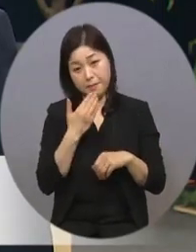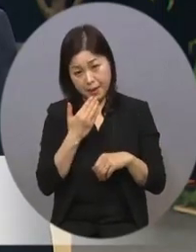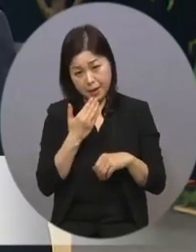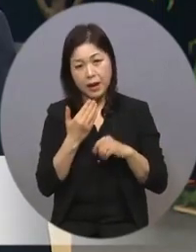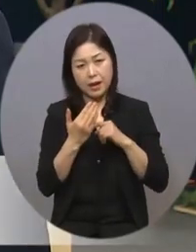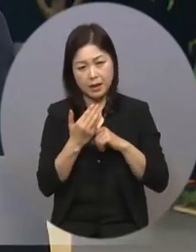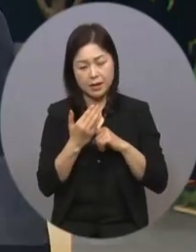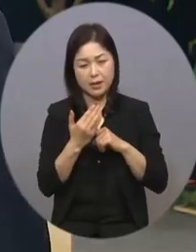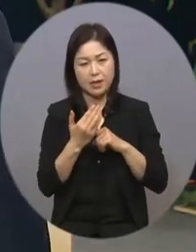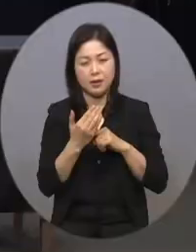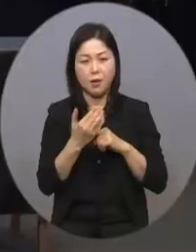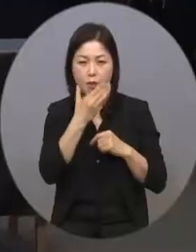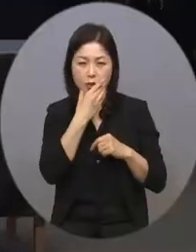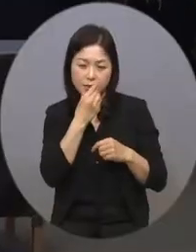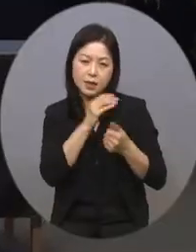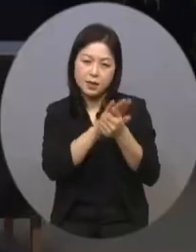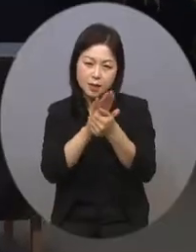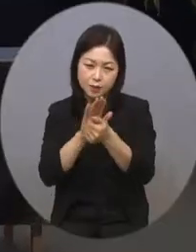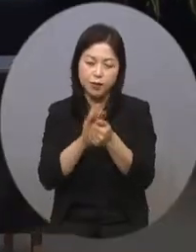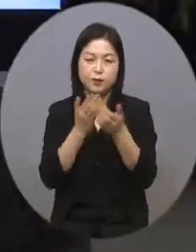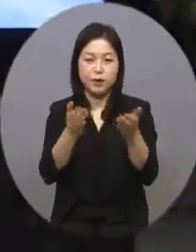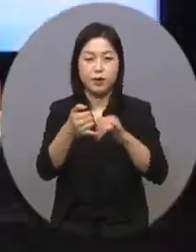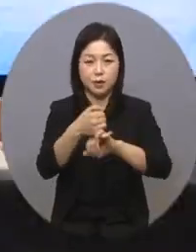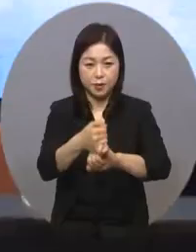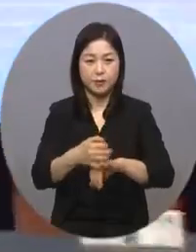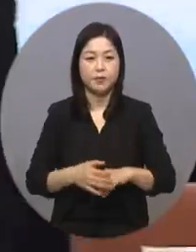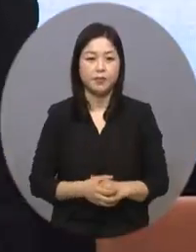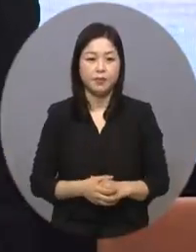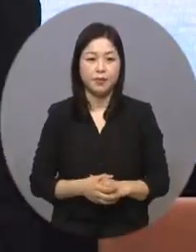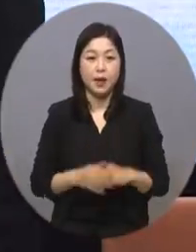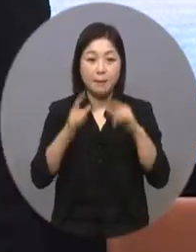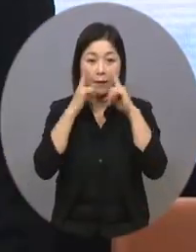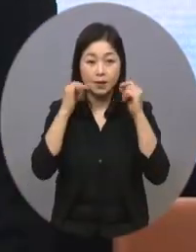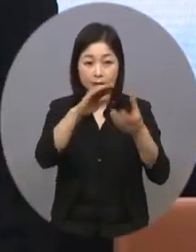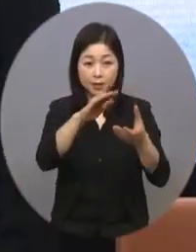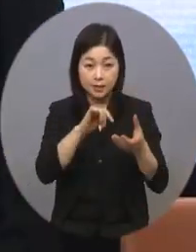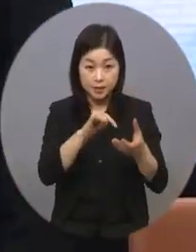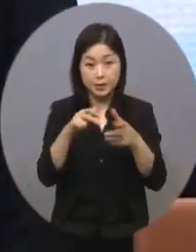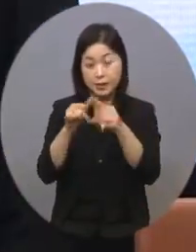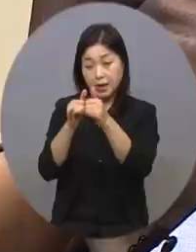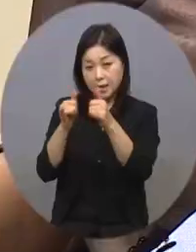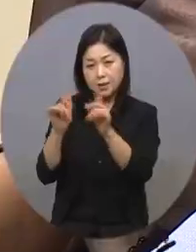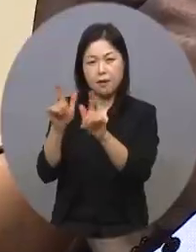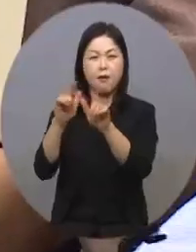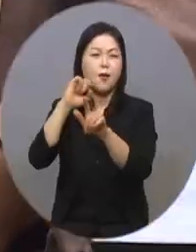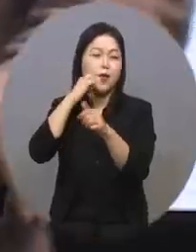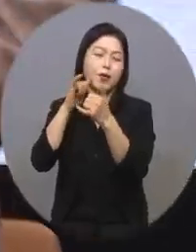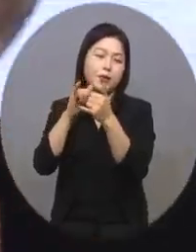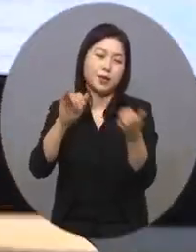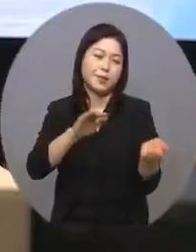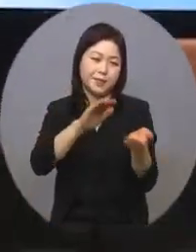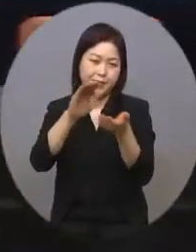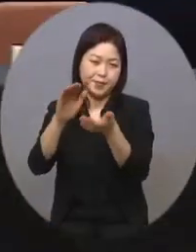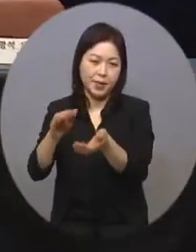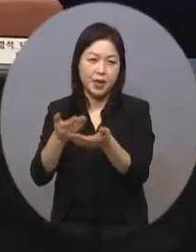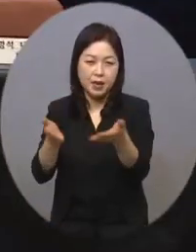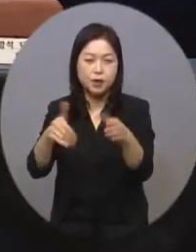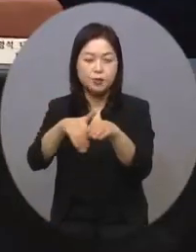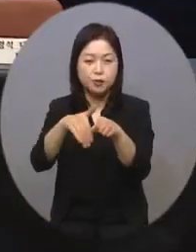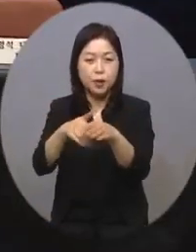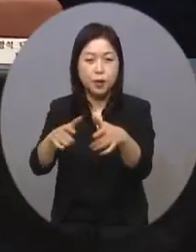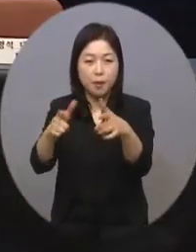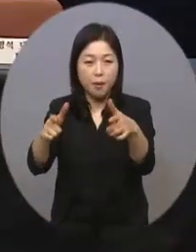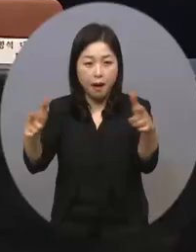노력을 다하겠습니다 한편 이날 전달된 마스크는 장애인과 취약계층에게 지원돼 나눔문화 확산을 위한